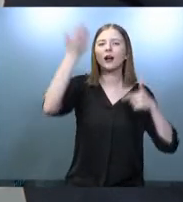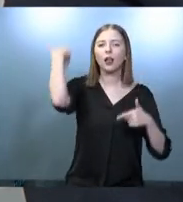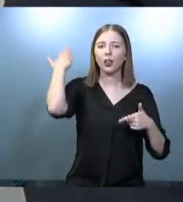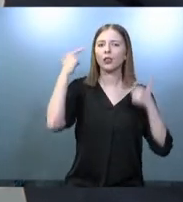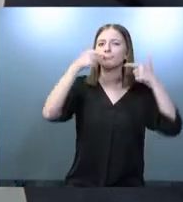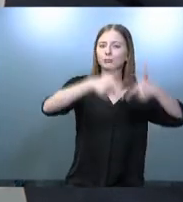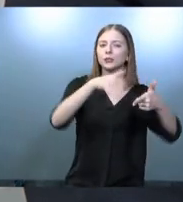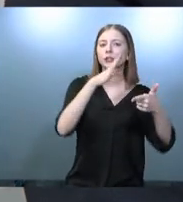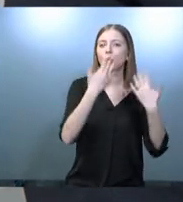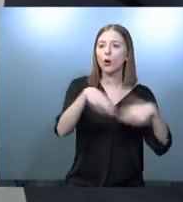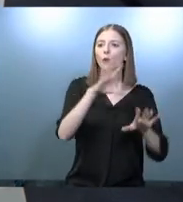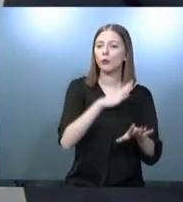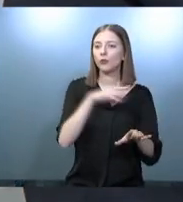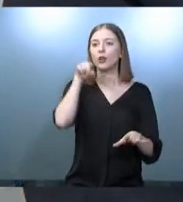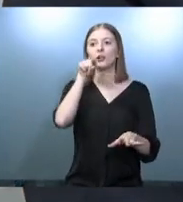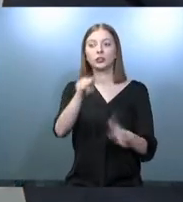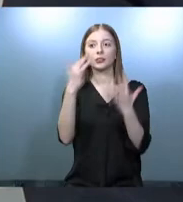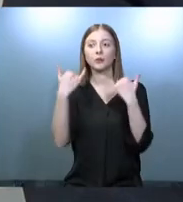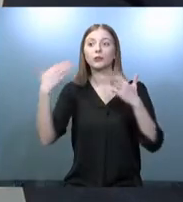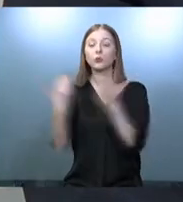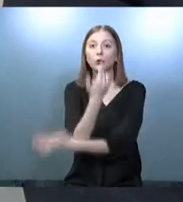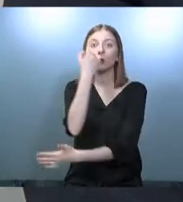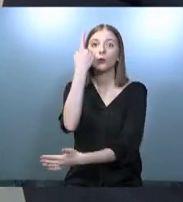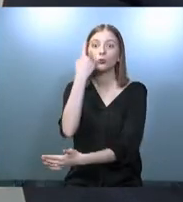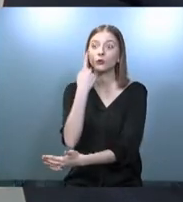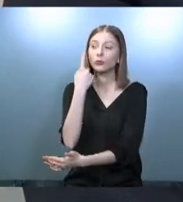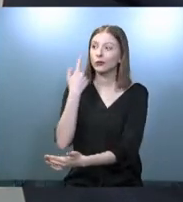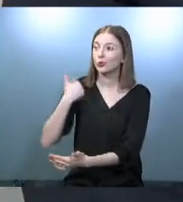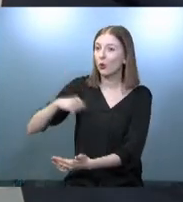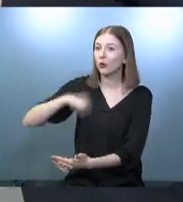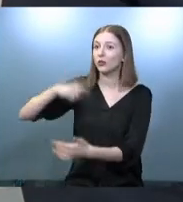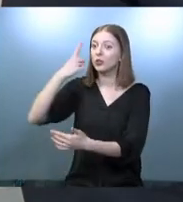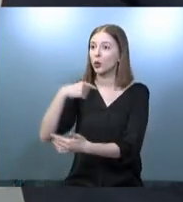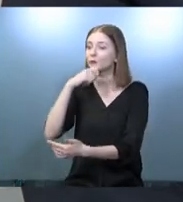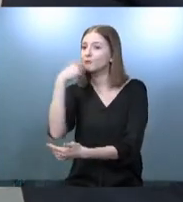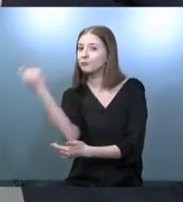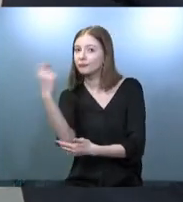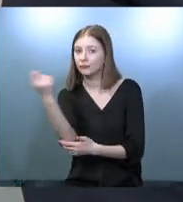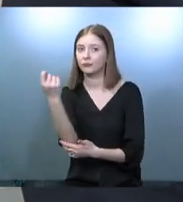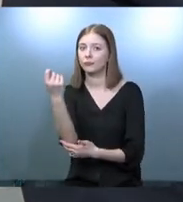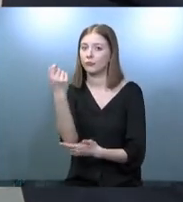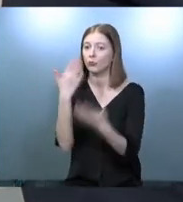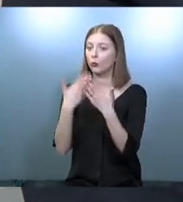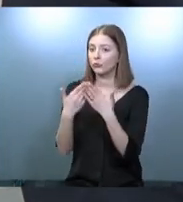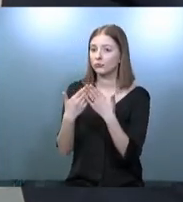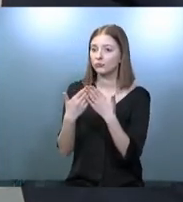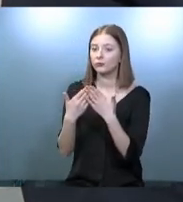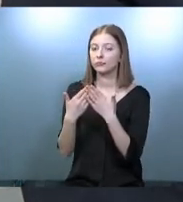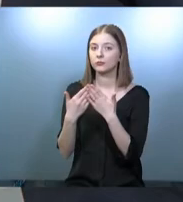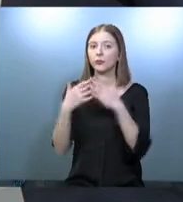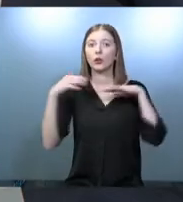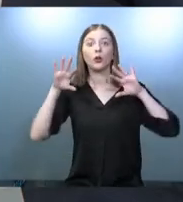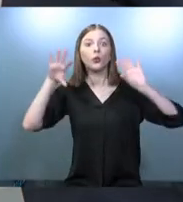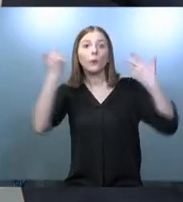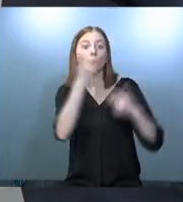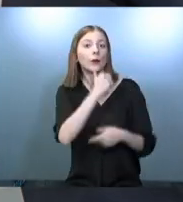jauni, nauji žmonės ateitų į politiką, ateitų kita karta, kad tie žmonės, kurie turi